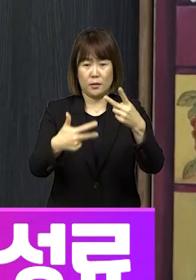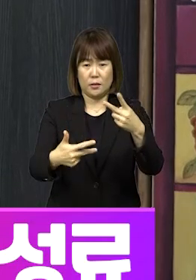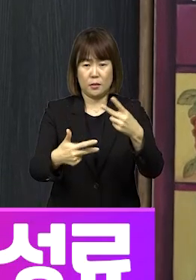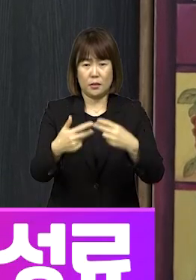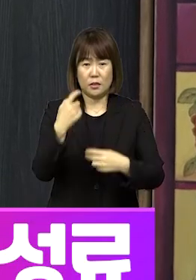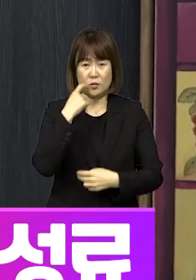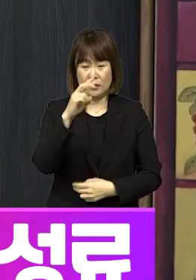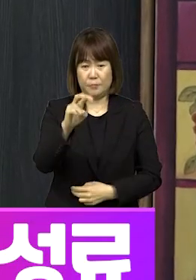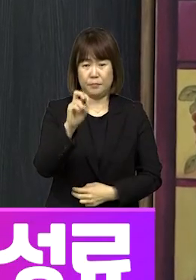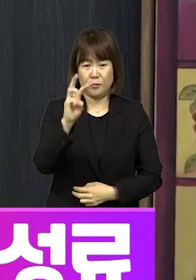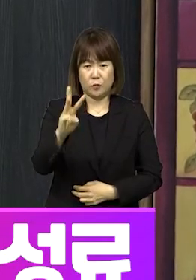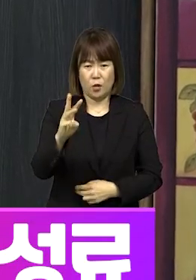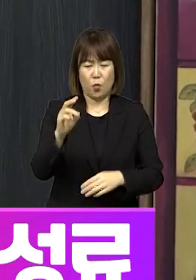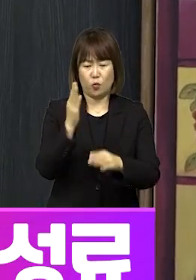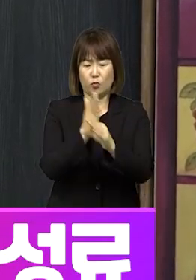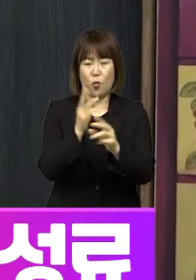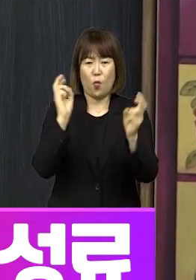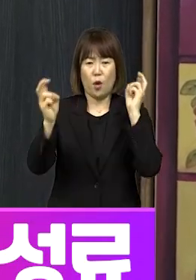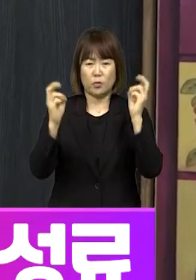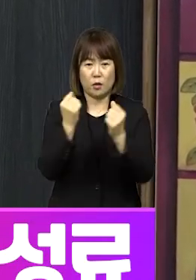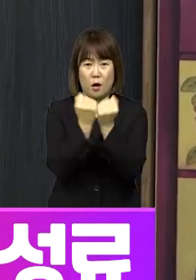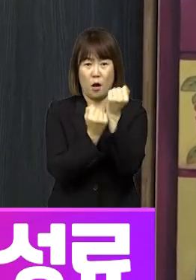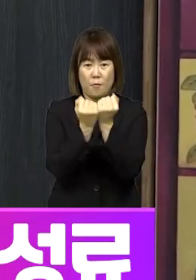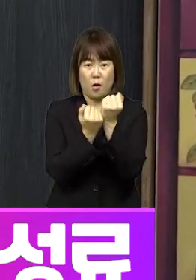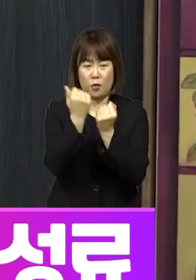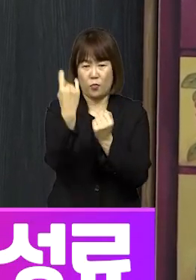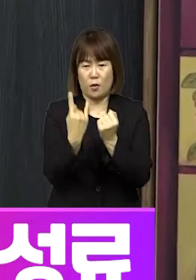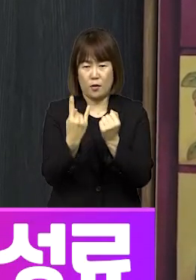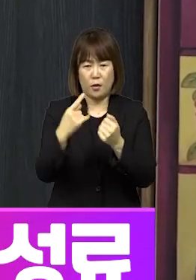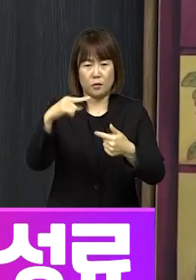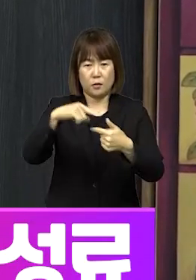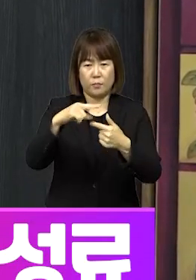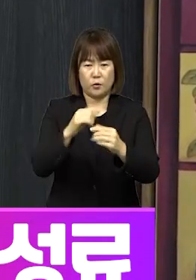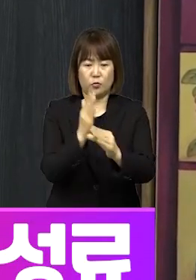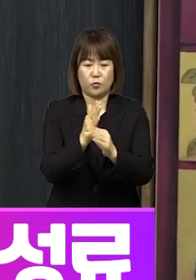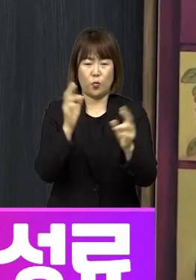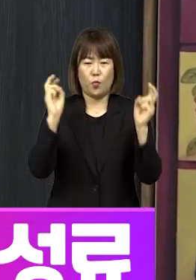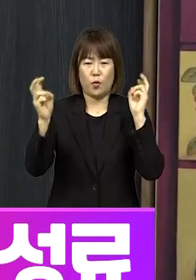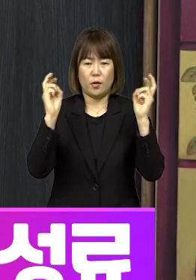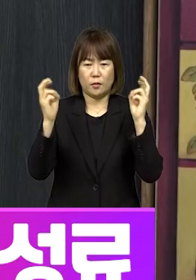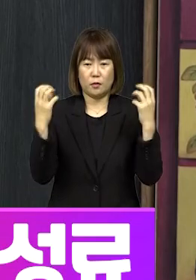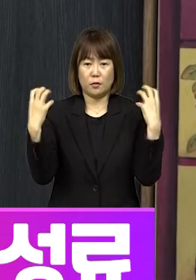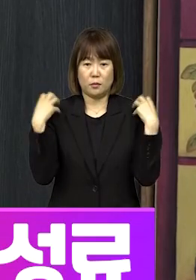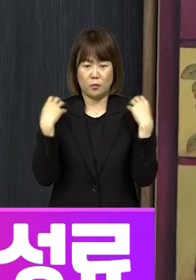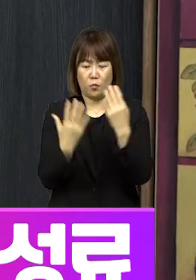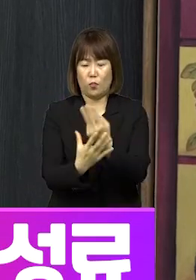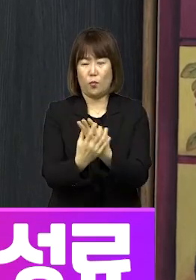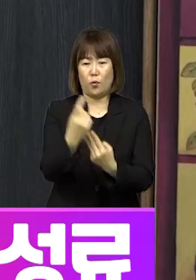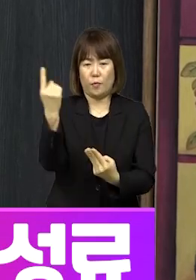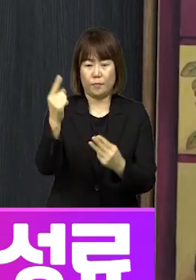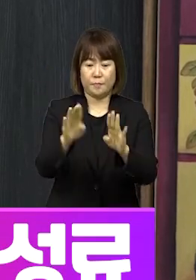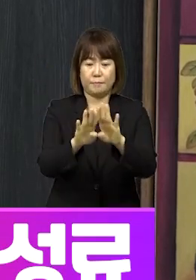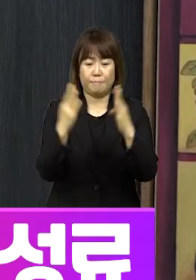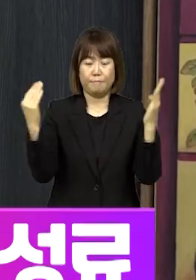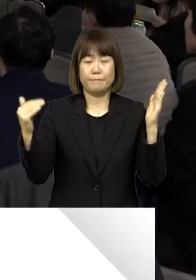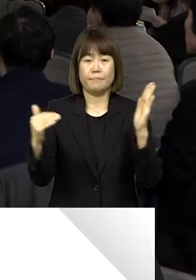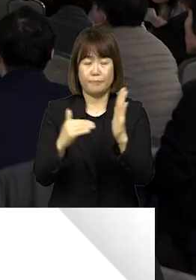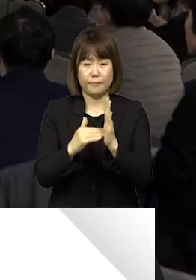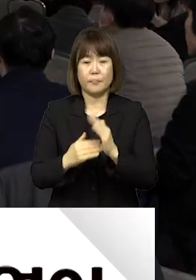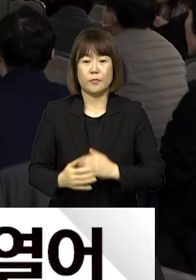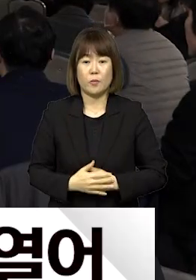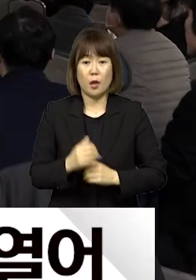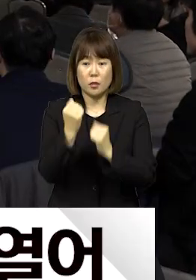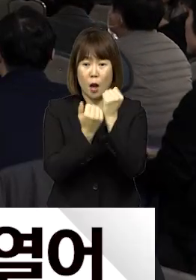양산시는 지난 7일 2023 중소기업지원사업 설명회를 경남 중소벤처 기업청과 합동으로 개최했습니다